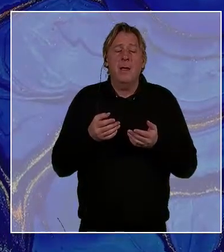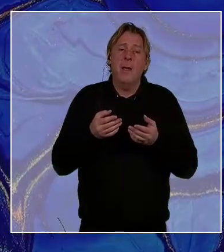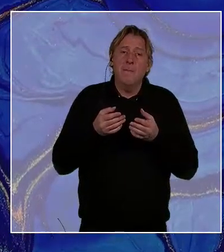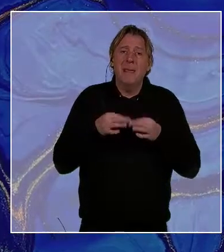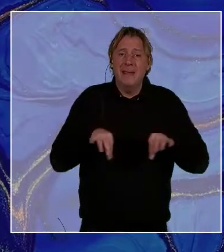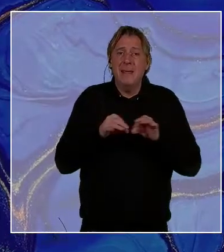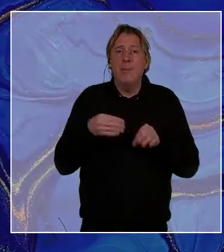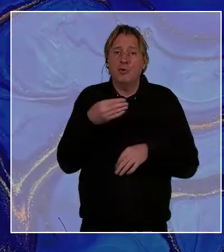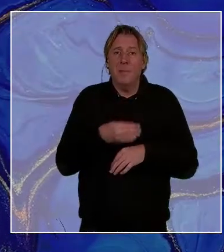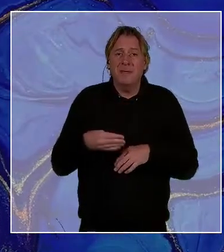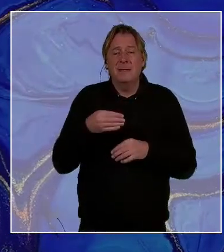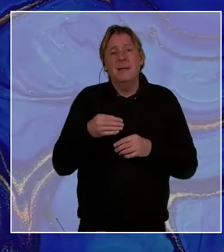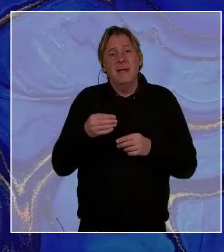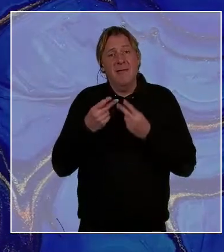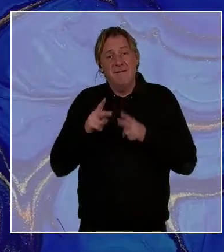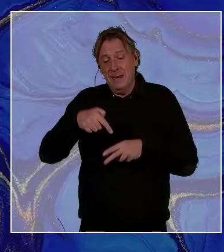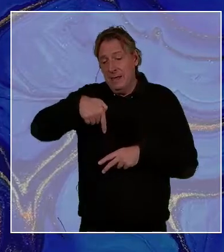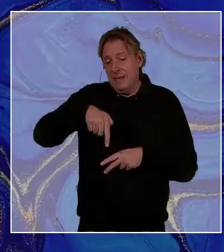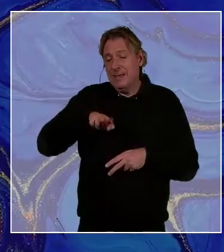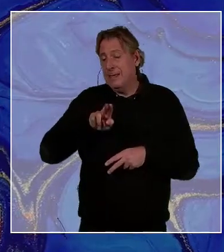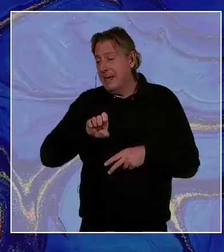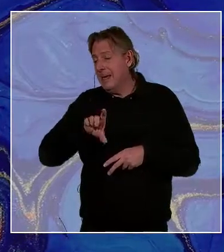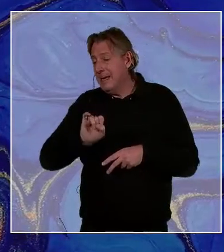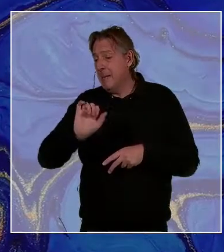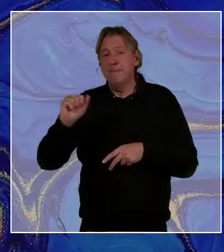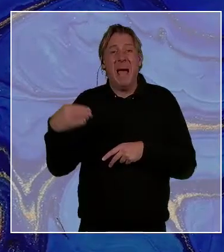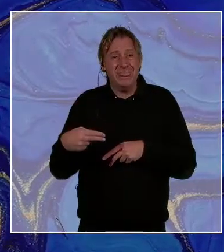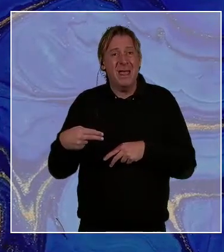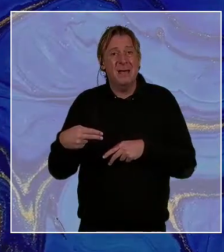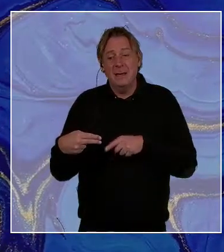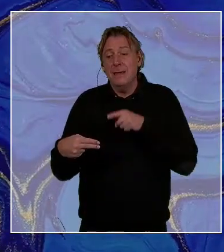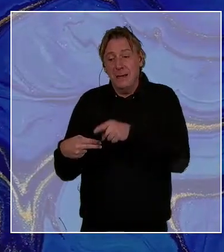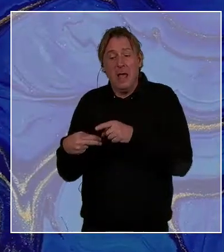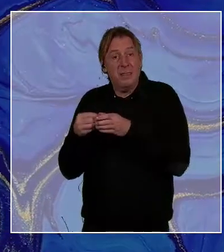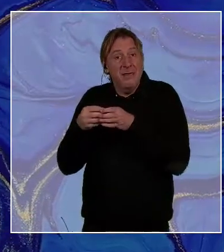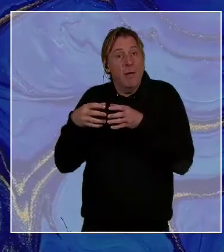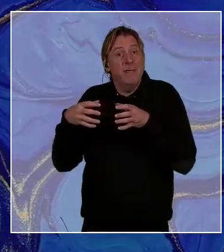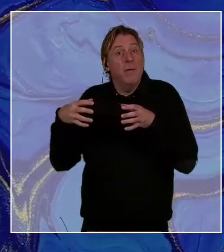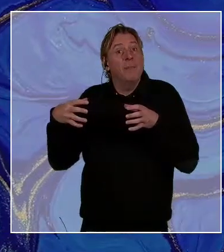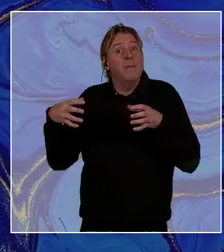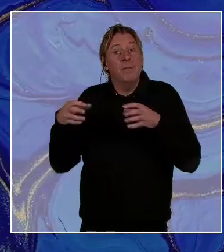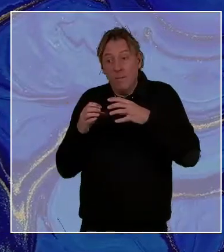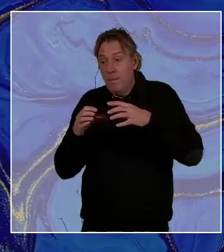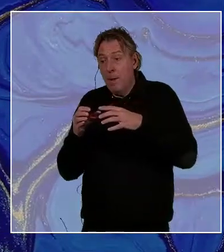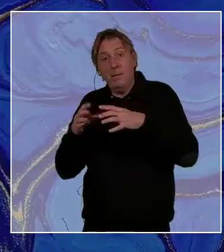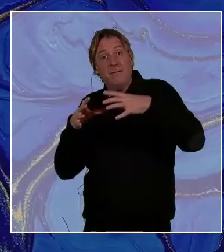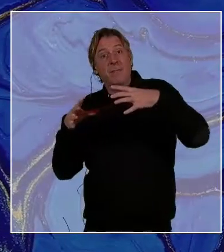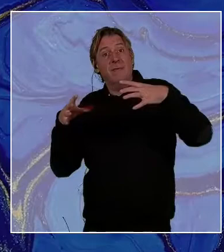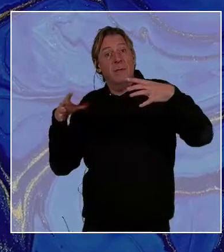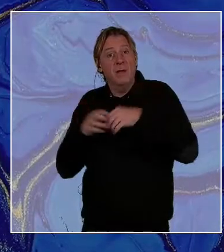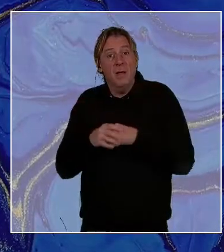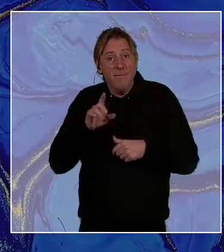Quelimane sont en train de se développer et il s'agit d'avoir accès à du financement. Il est